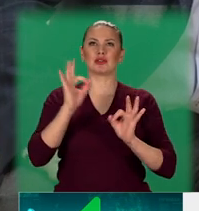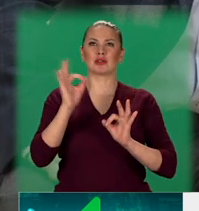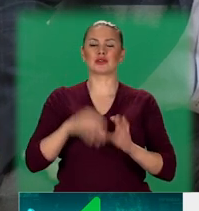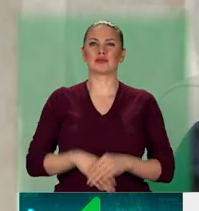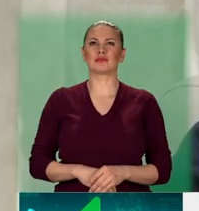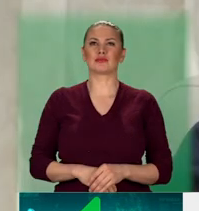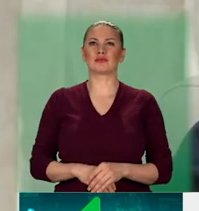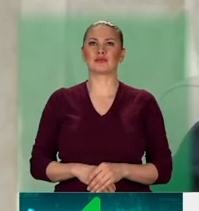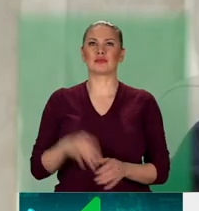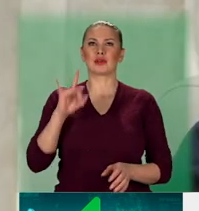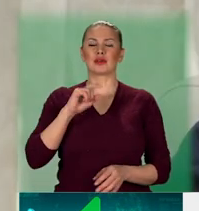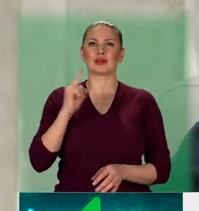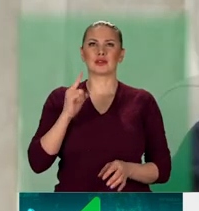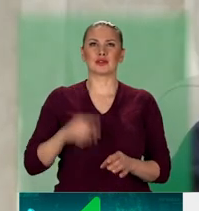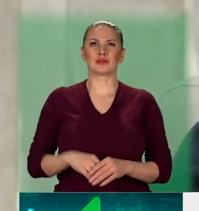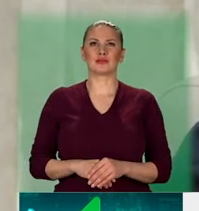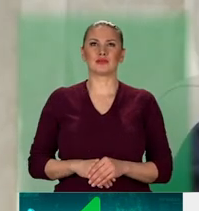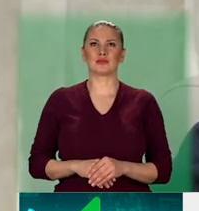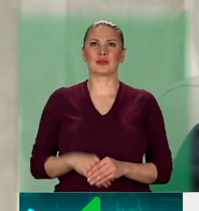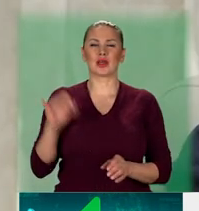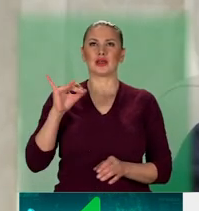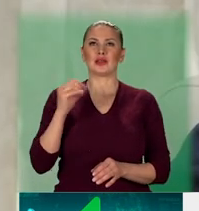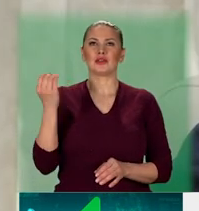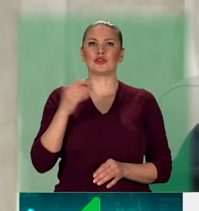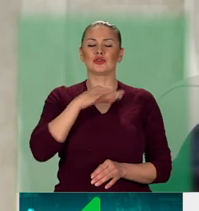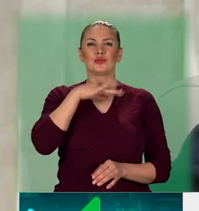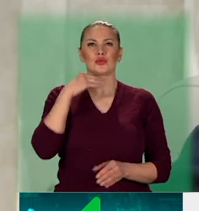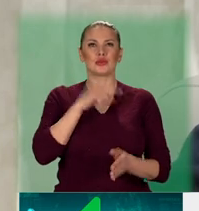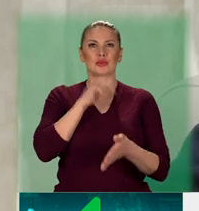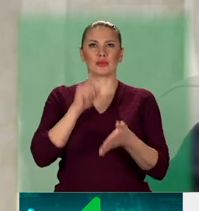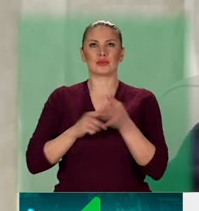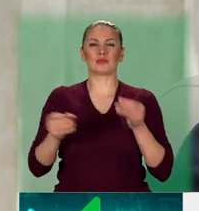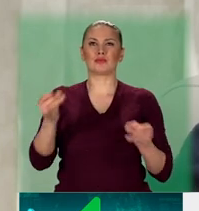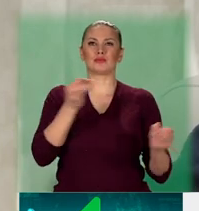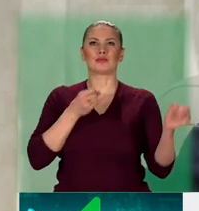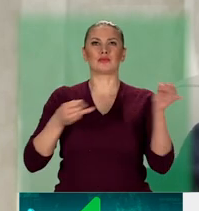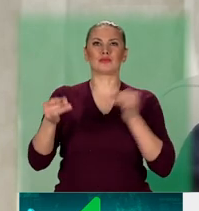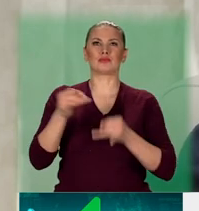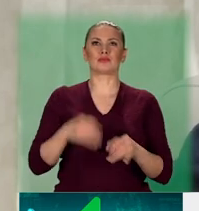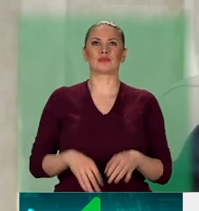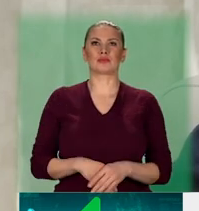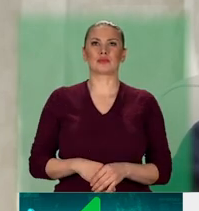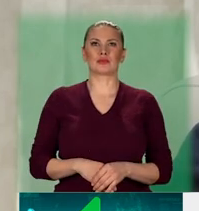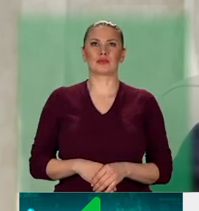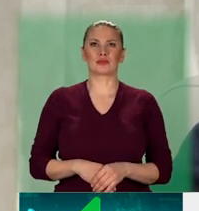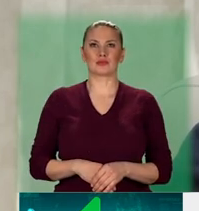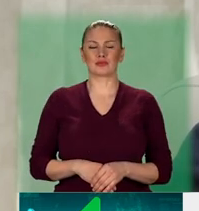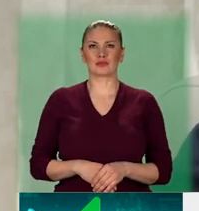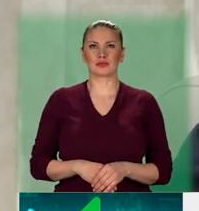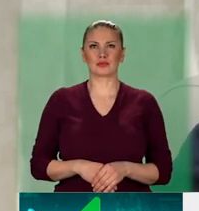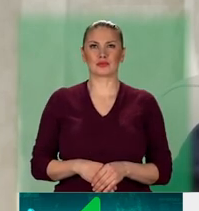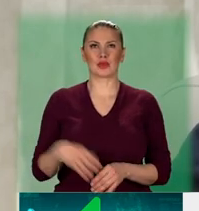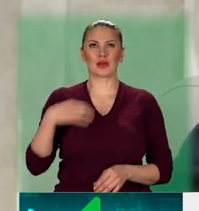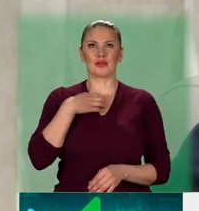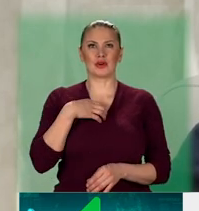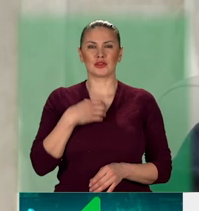кто работает на упрощенной системе налогообложения по формуле доходы минус расходы, с 15 до 5%. В